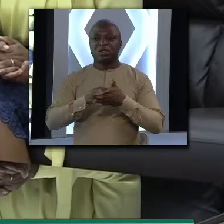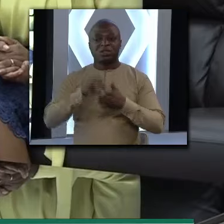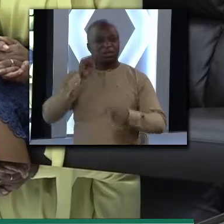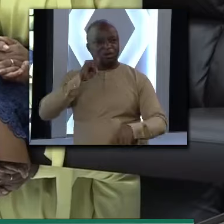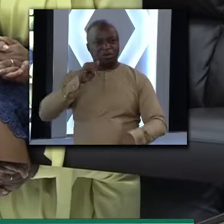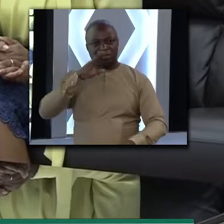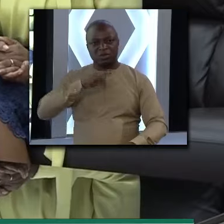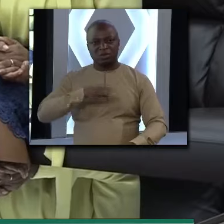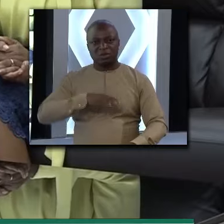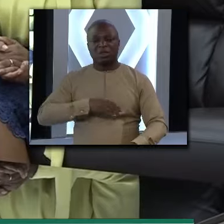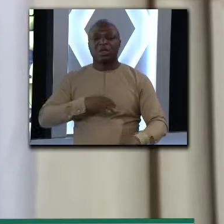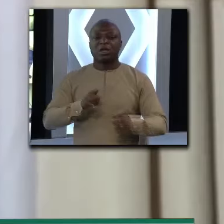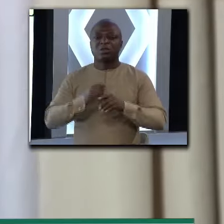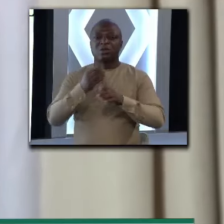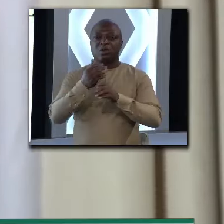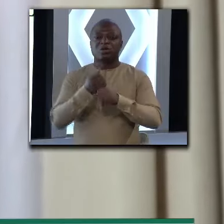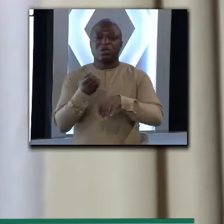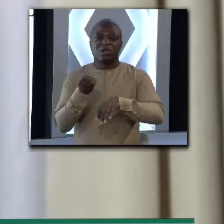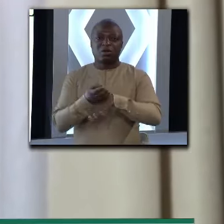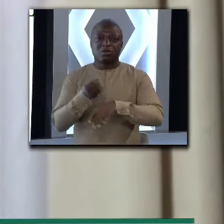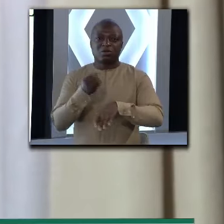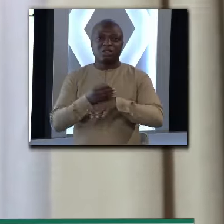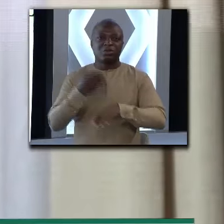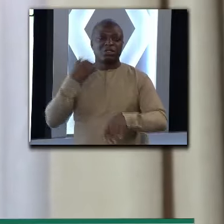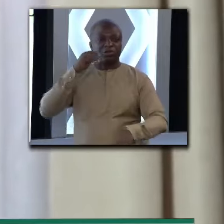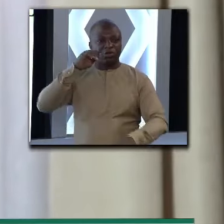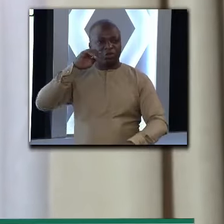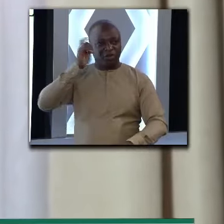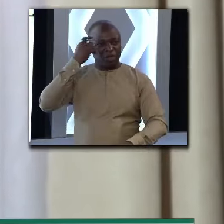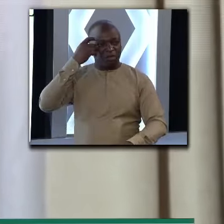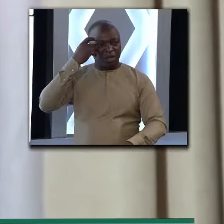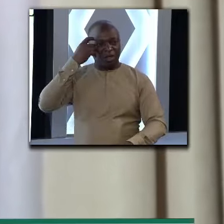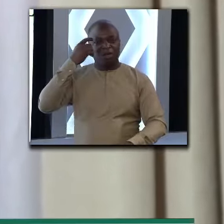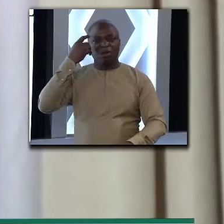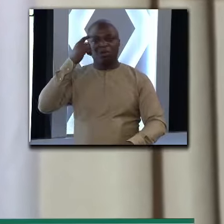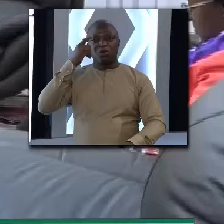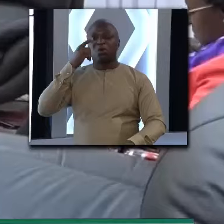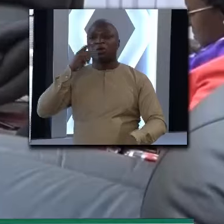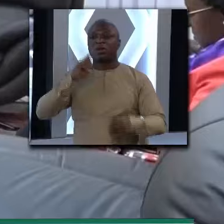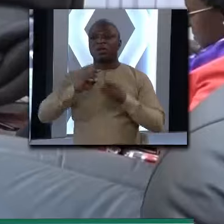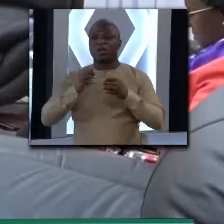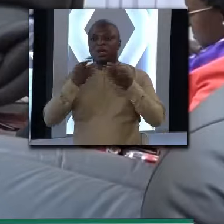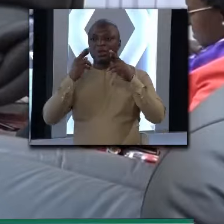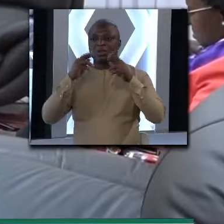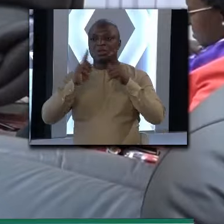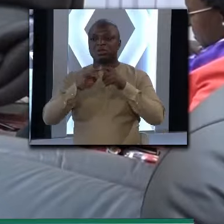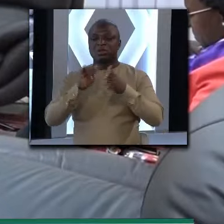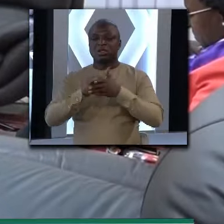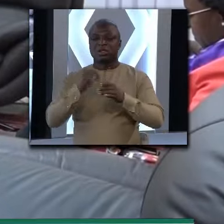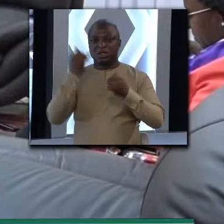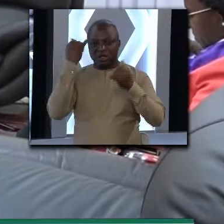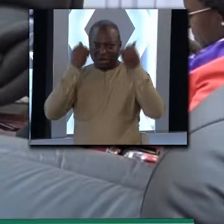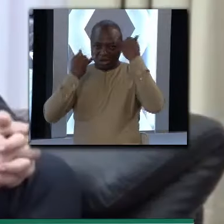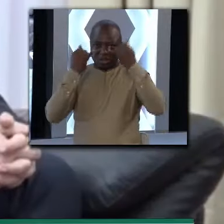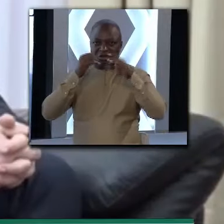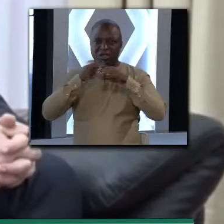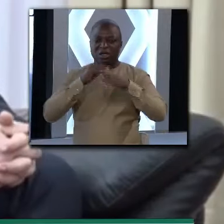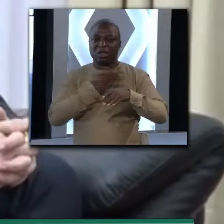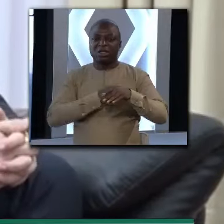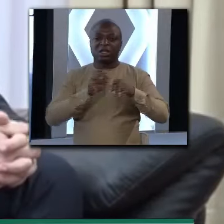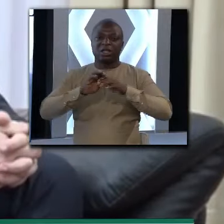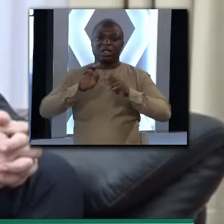Trichat qui a reçu les conseils du chef du gouvernement pour une réussite de leur initiative dans l'intérêt